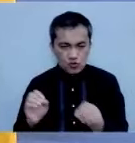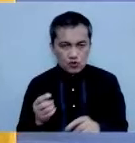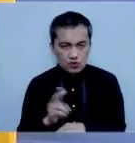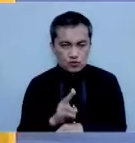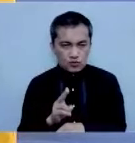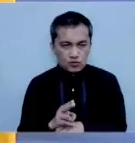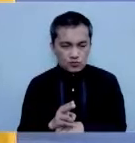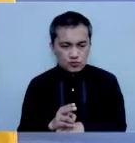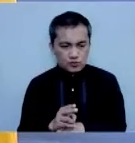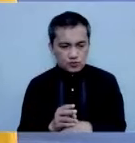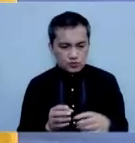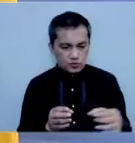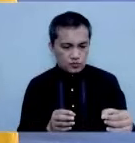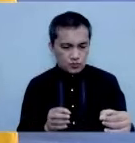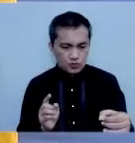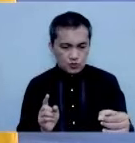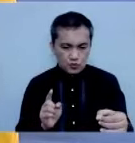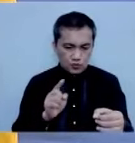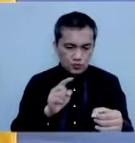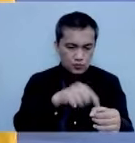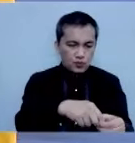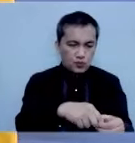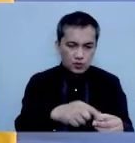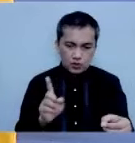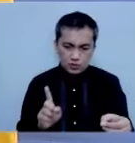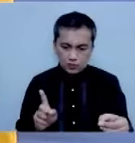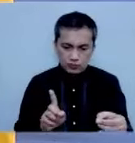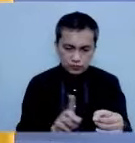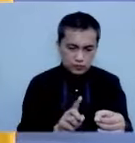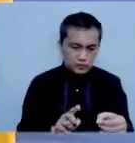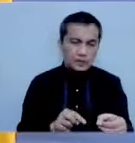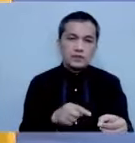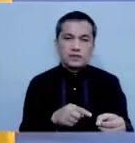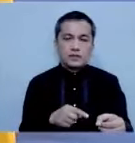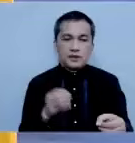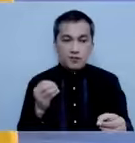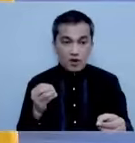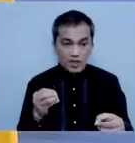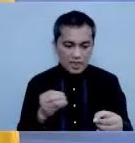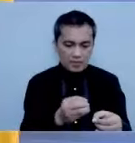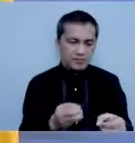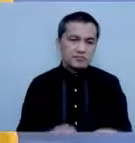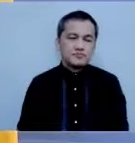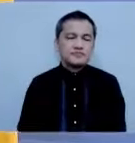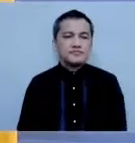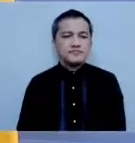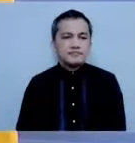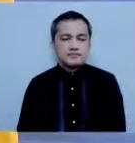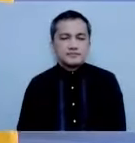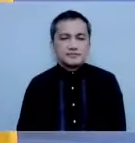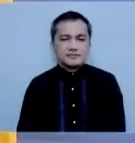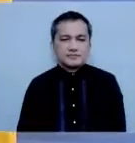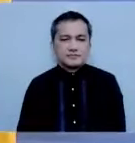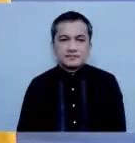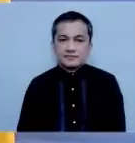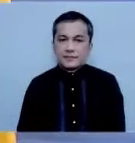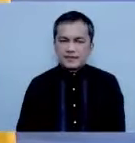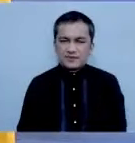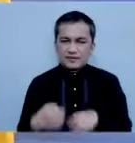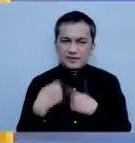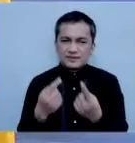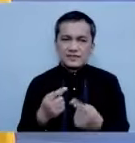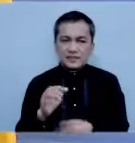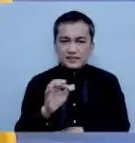o mailapit man lang ang bola sa hole. Bagamat matagal nang ang laro pong ito, 1900 lang nang